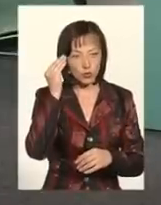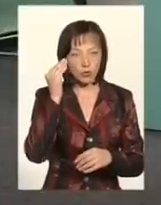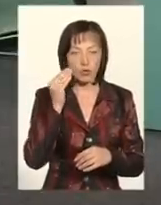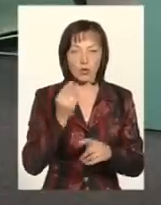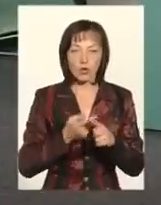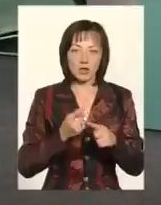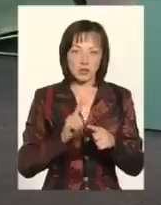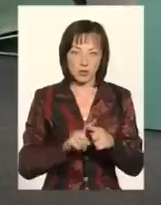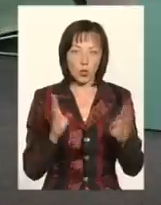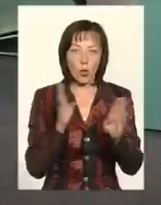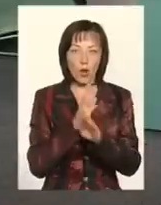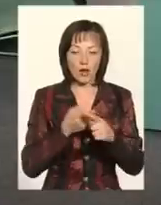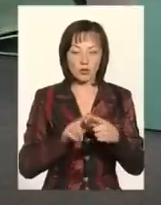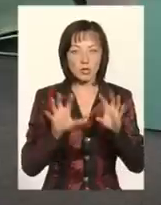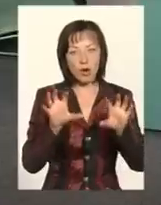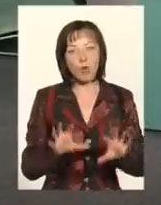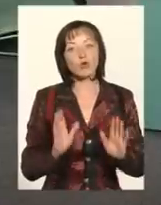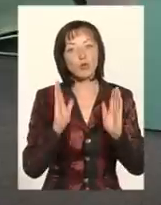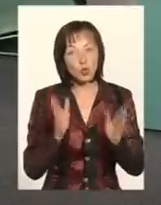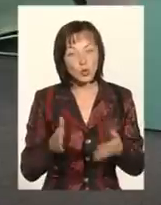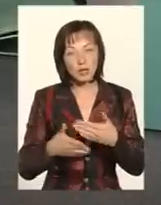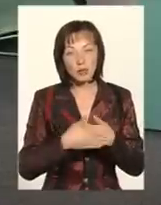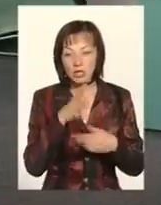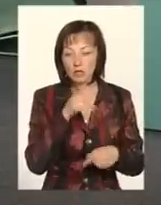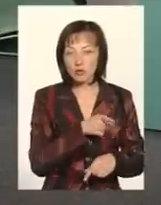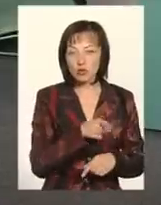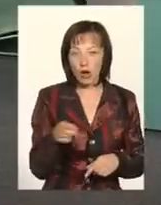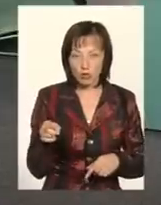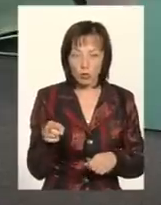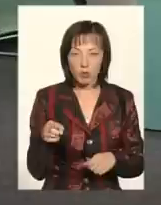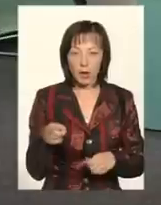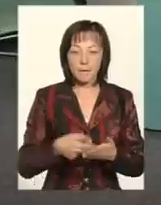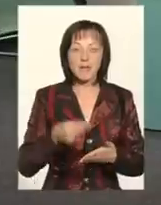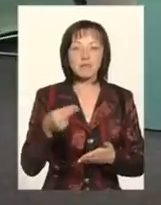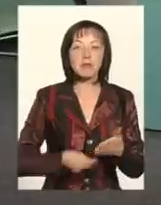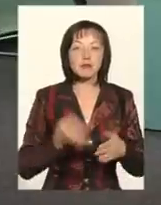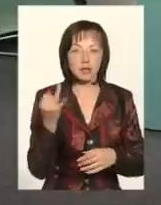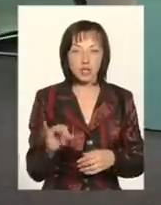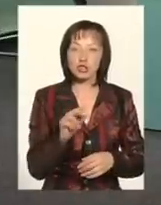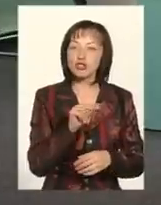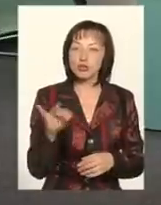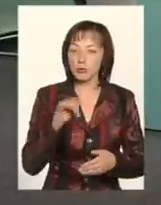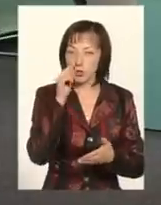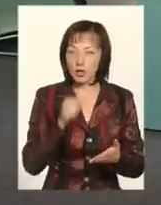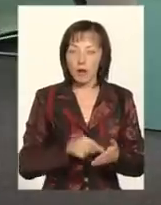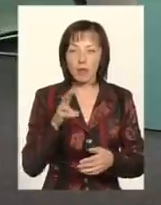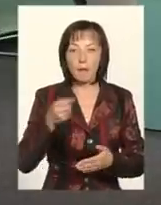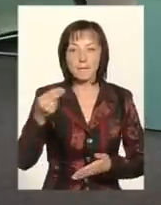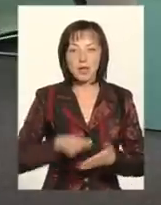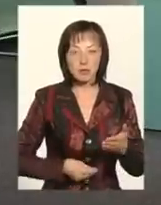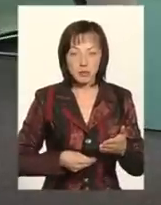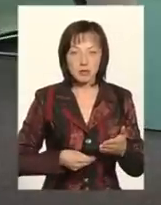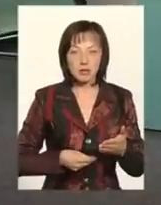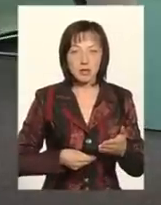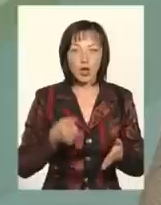його і Чи буде він найближчи часо найближчим часом підписаний і чи потрапить на підпис зокрема